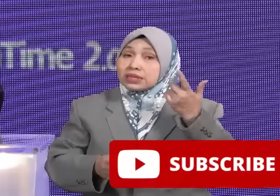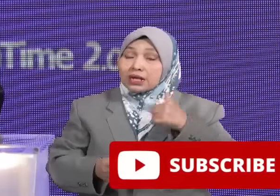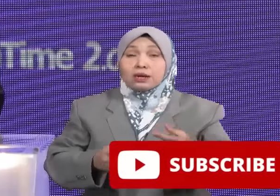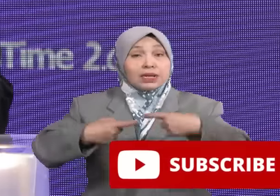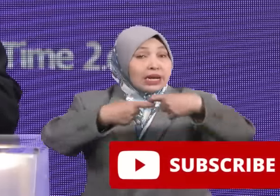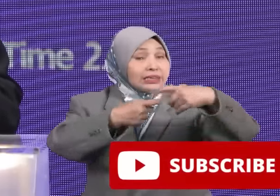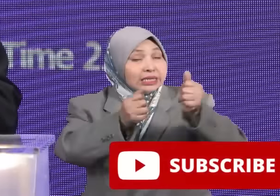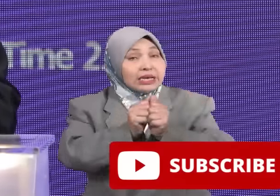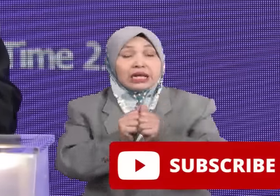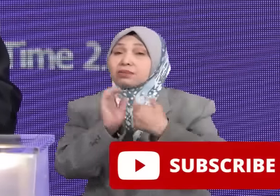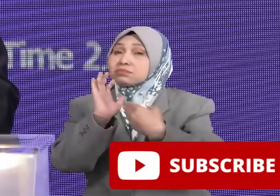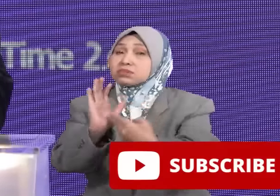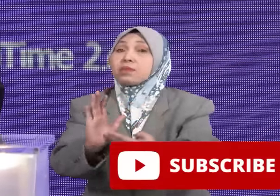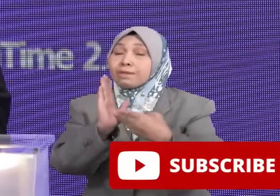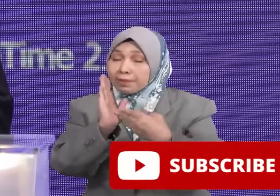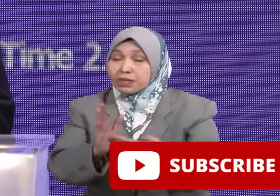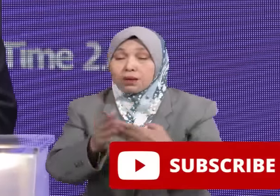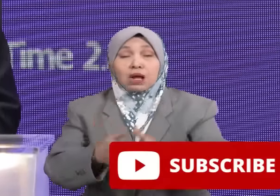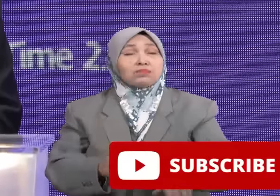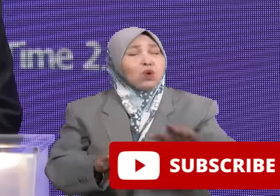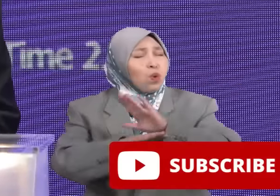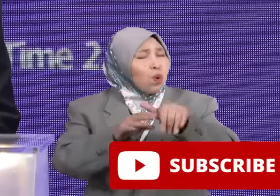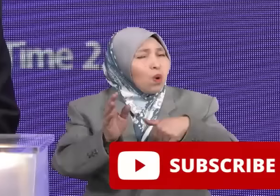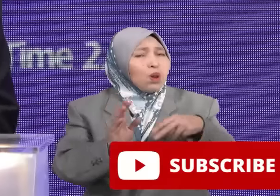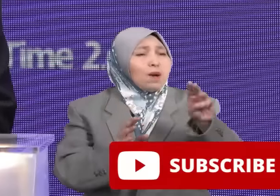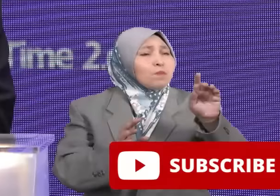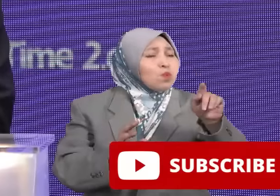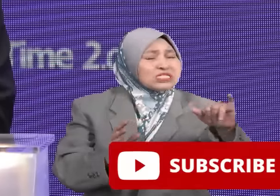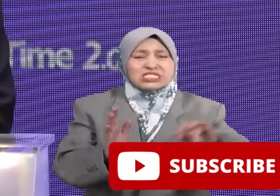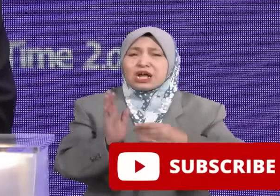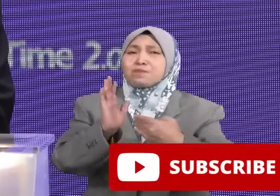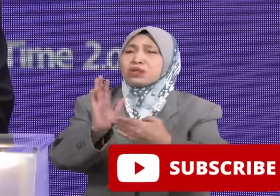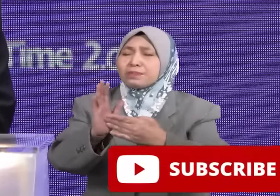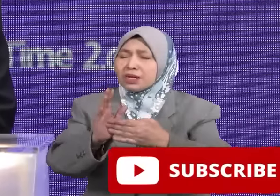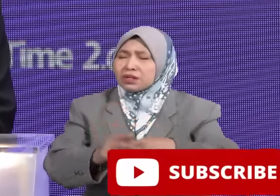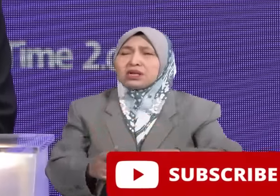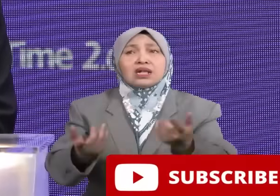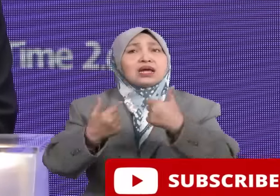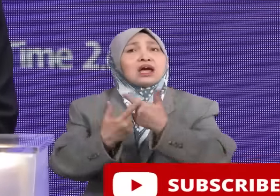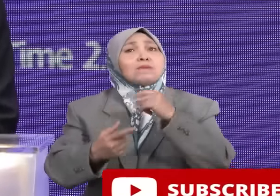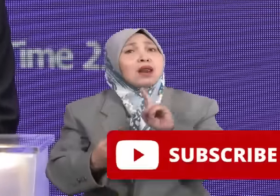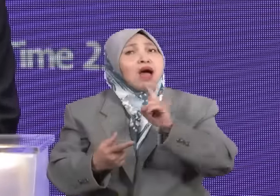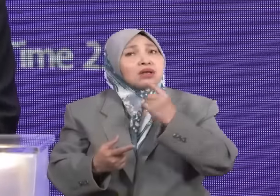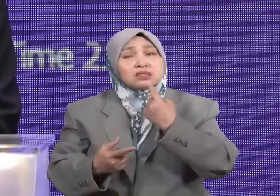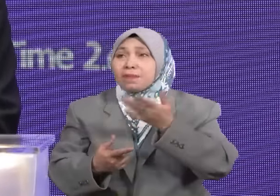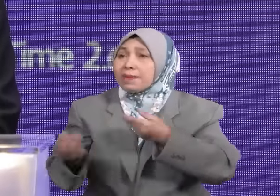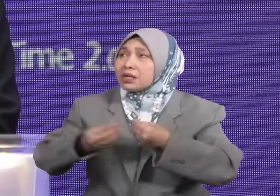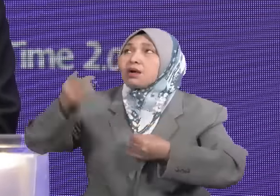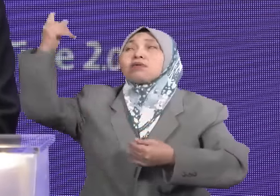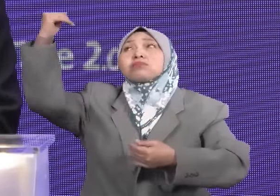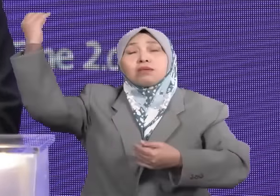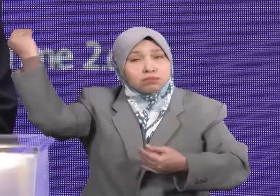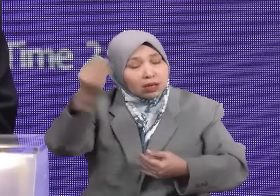berkaitan dengan mukjizat-mukjizat. Mukjizat-mukjizat ini adalah datang daripada Allah Subhanahu Wa Taala untuk membawa mereka